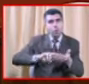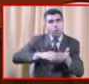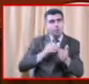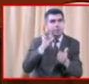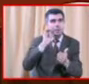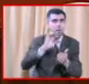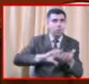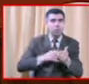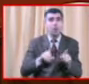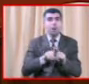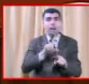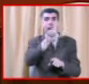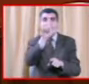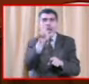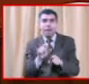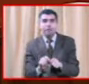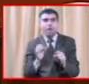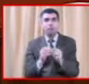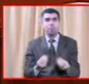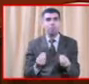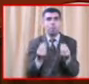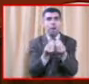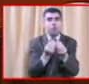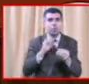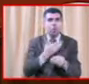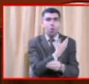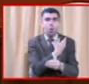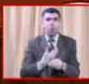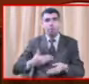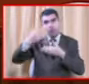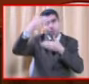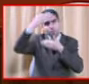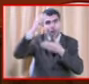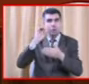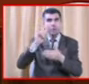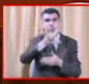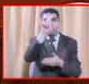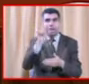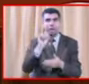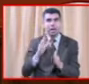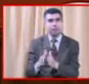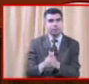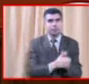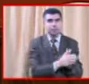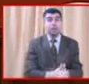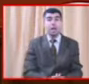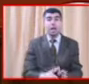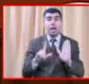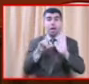في 3 مارس 2014 بين حكومة المملكة المغربية وحكومة جمهورية غينيا. مشروع قانون